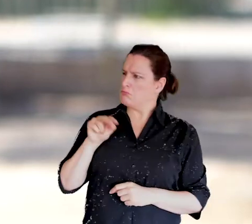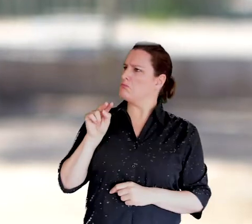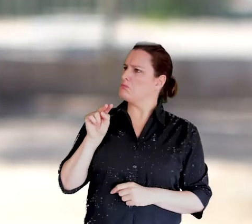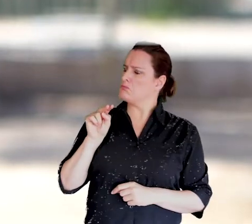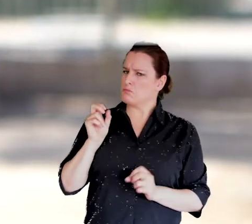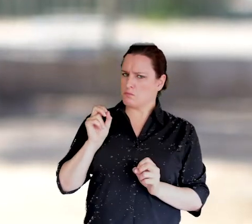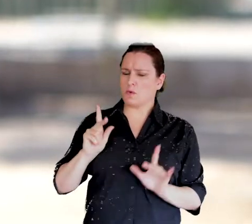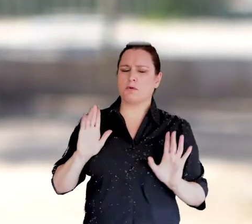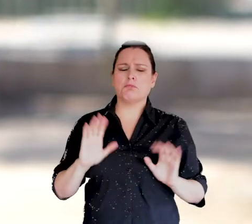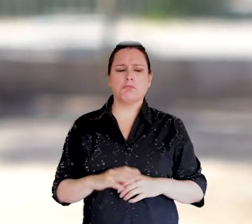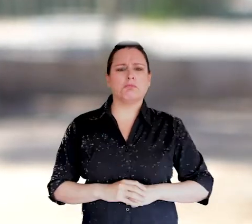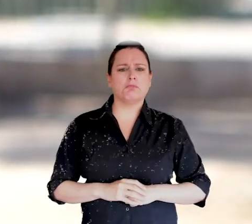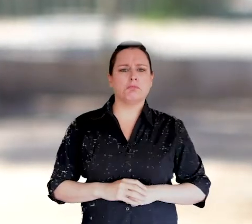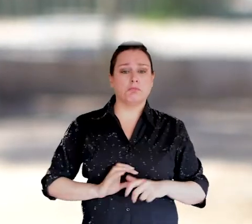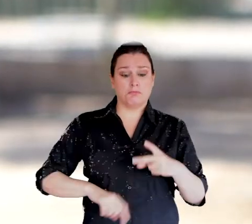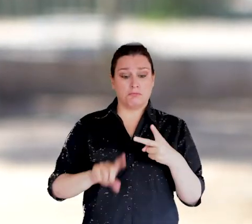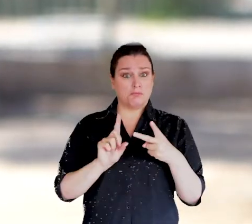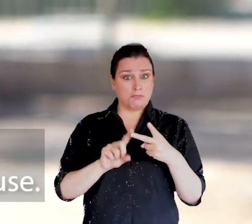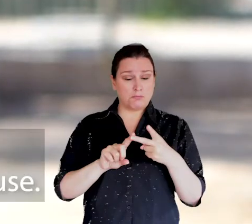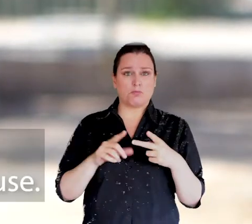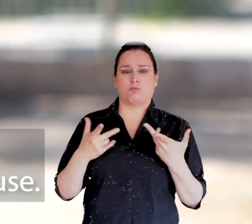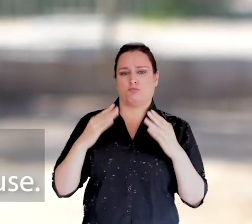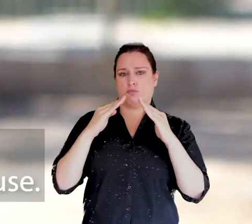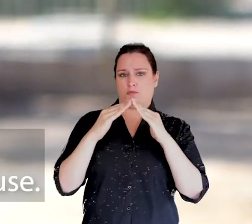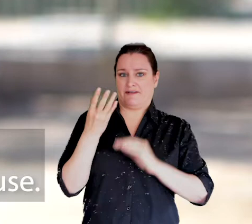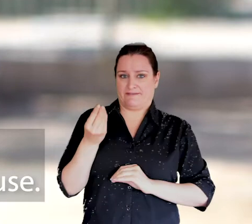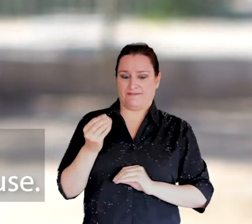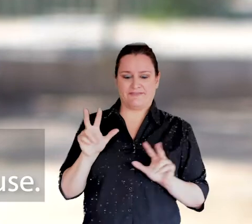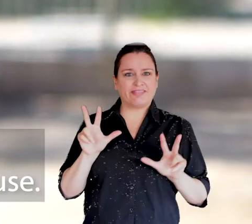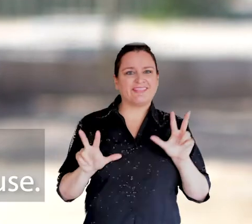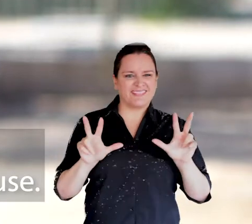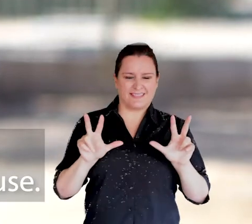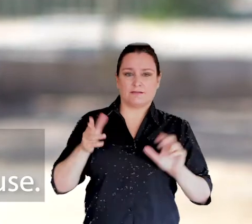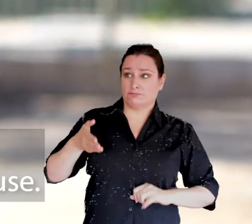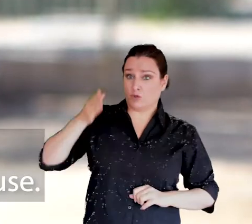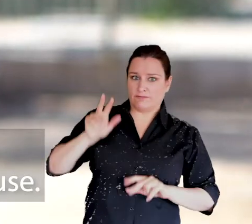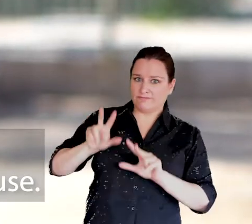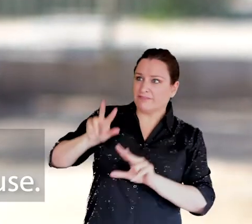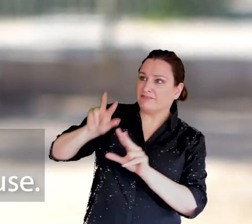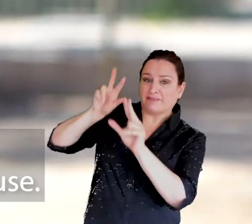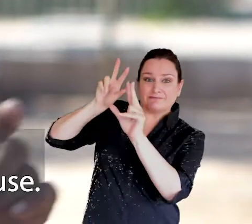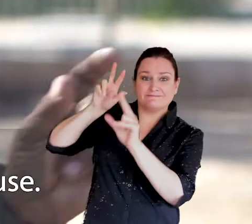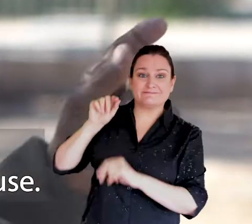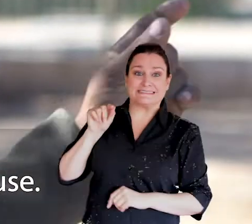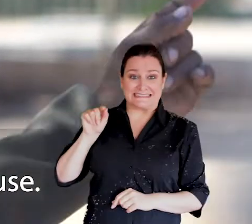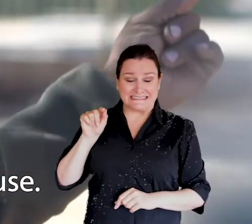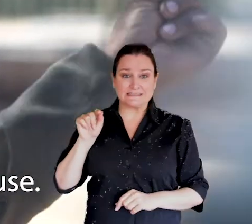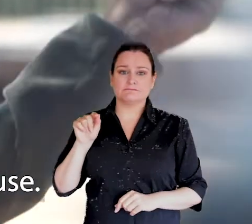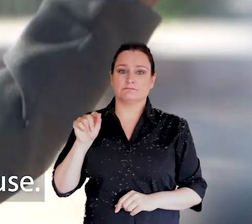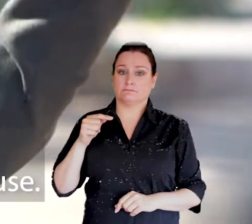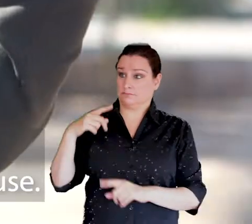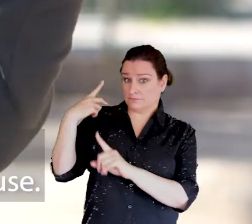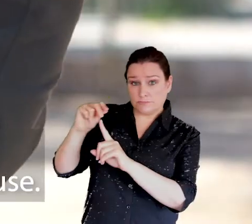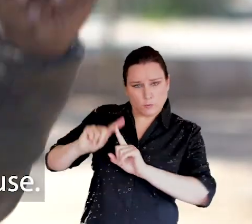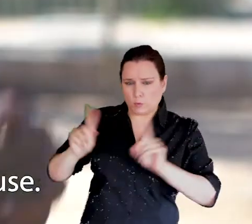rond. Ons moet hom nie doodmaak. Of sê sy blinkoog, ek noem hom ons nou blinkoog, die wat hier teen die huis, teen